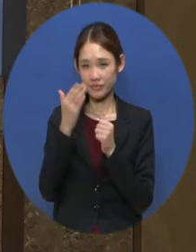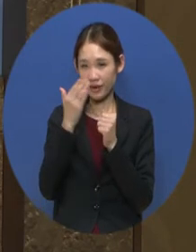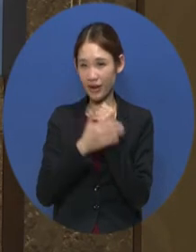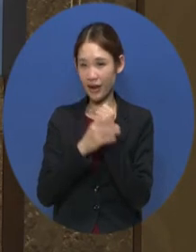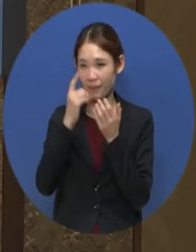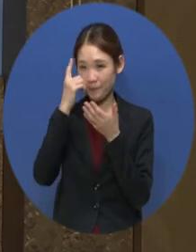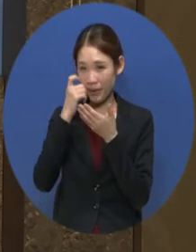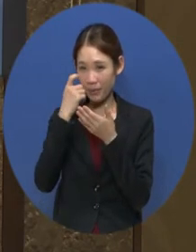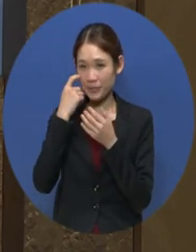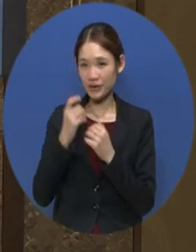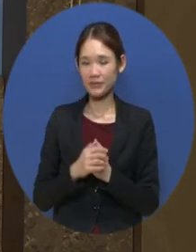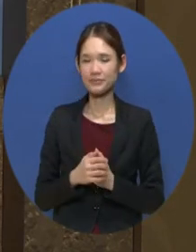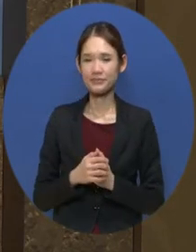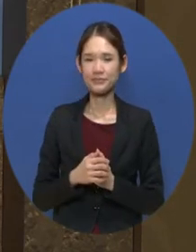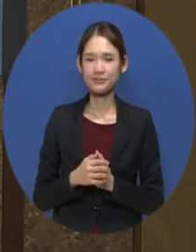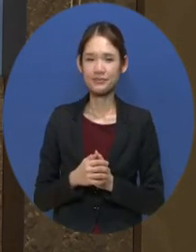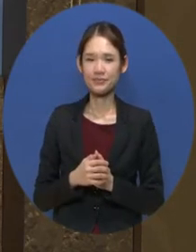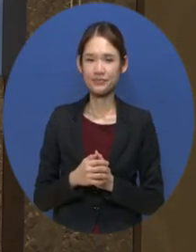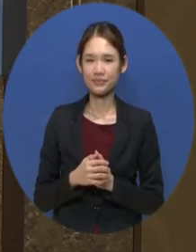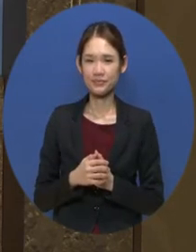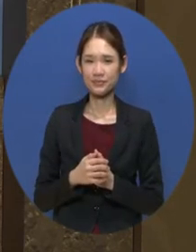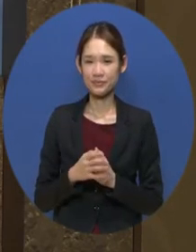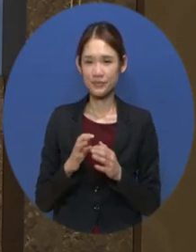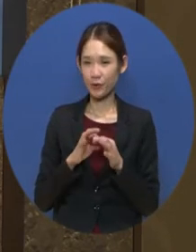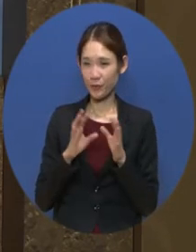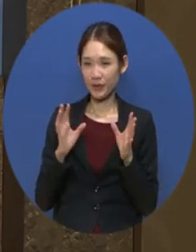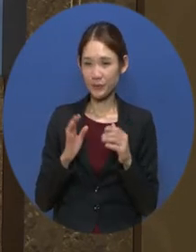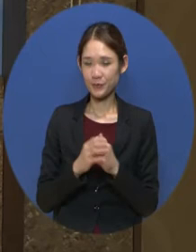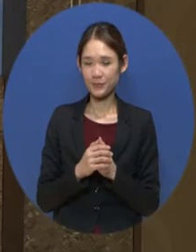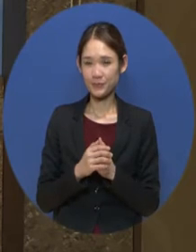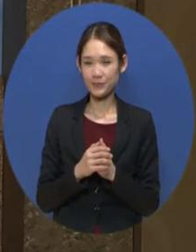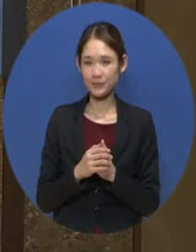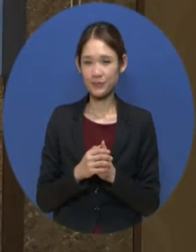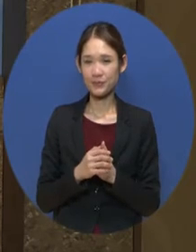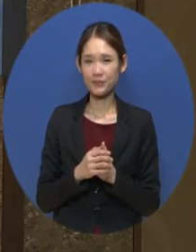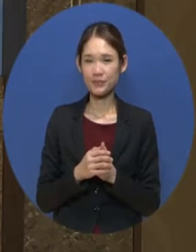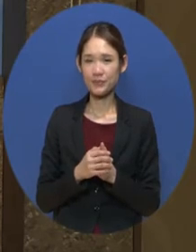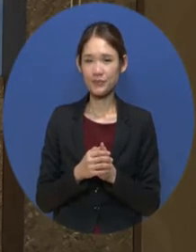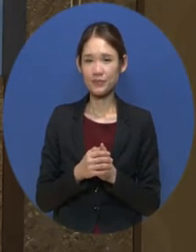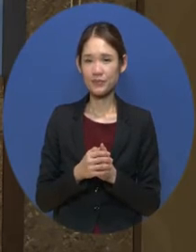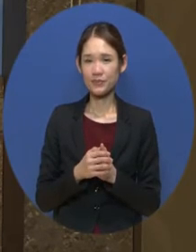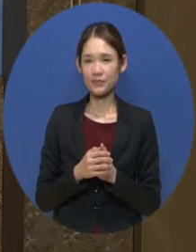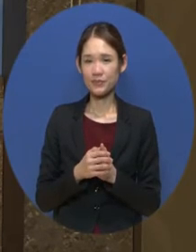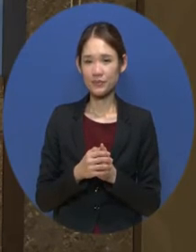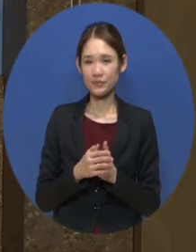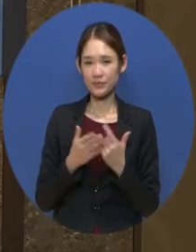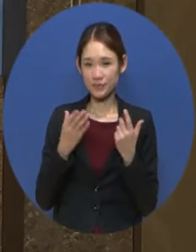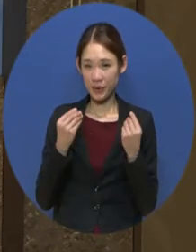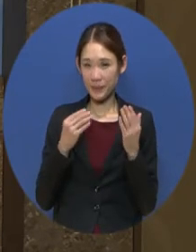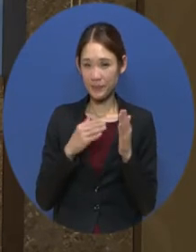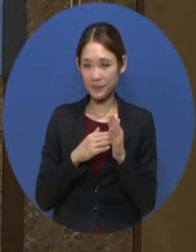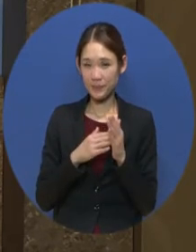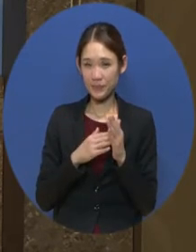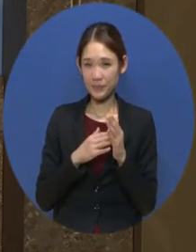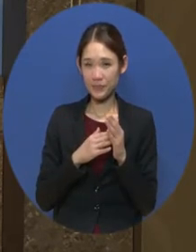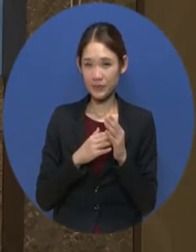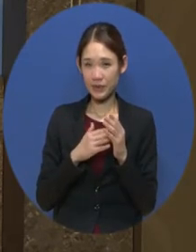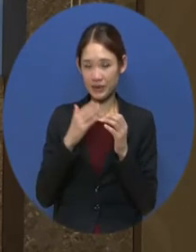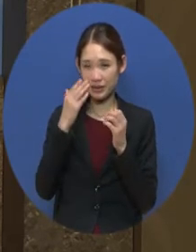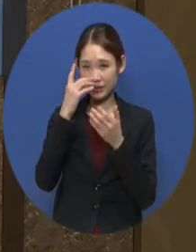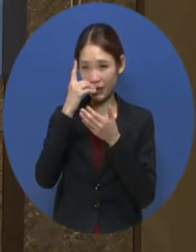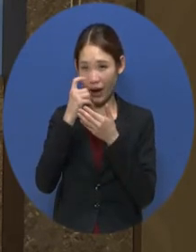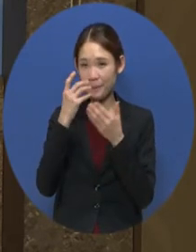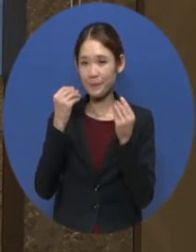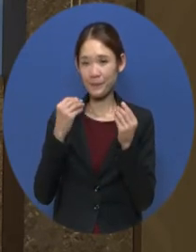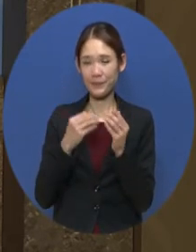해볼게요. 앞뒤 구분은 없습니다. 그냥 예, 촬영이 끝나면은 네 촬영 벌써